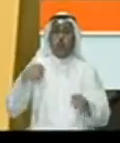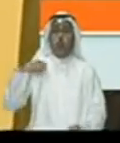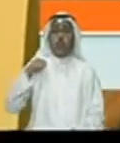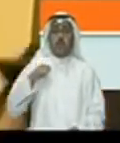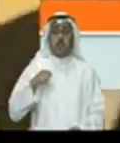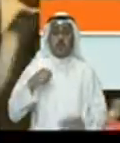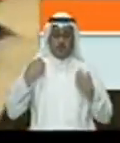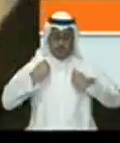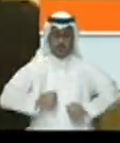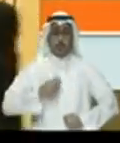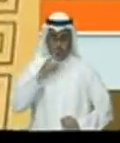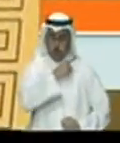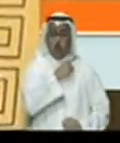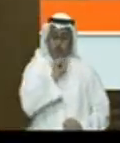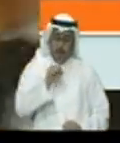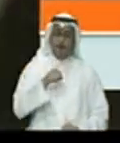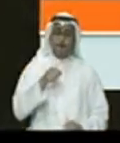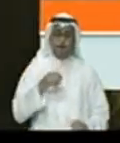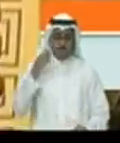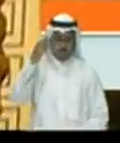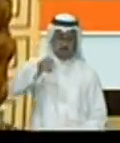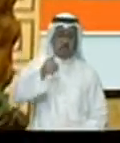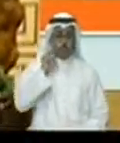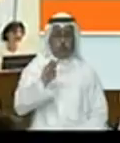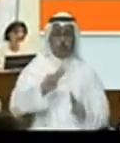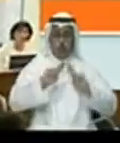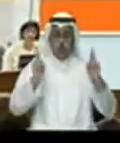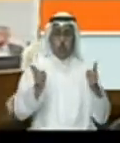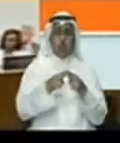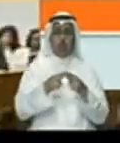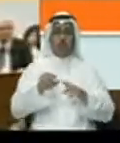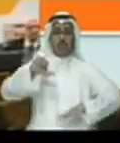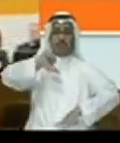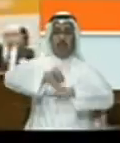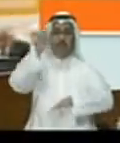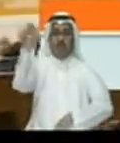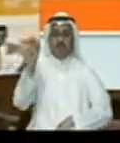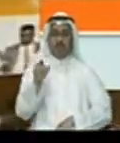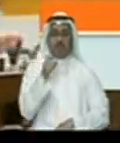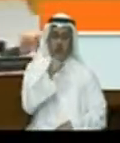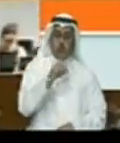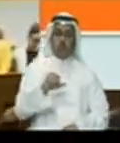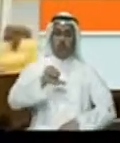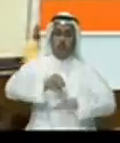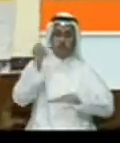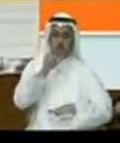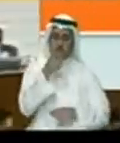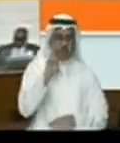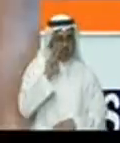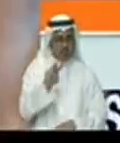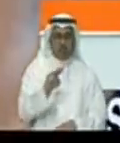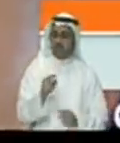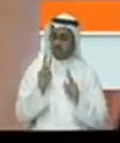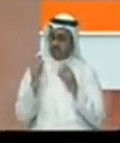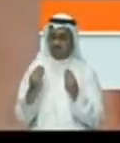والزراعة للأمم المتحدة الفاو مؤتمرها العام 41 بمقرها في العاصمة الإيطالية